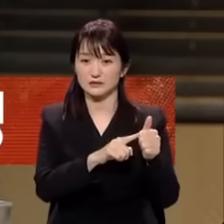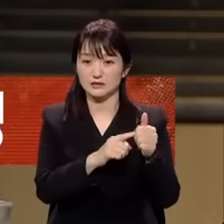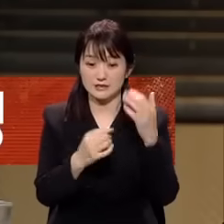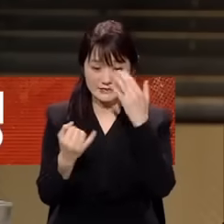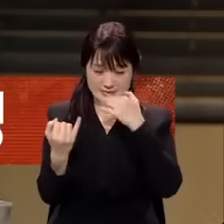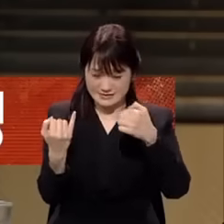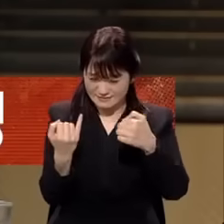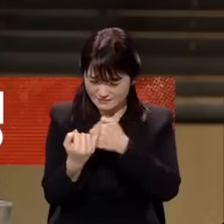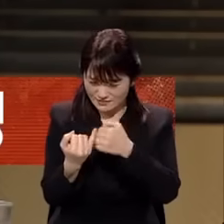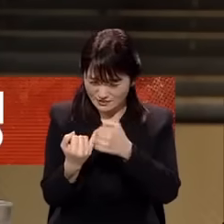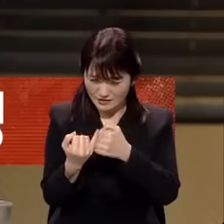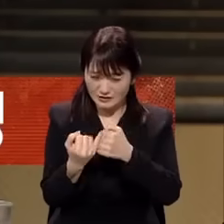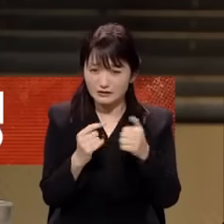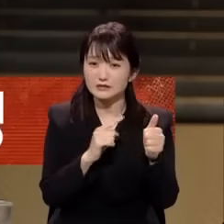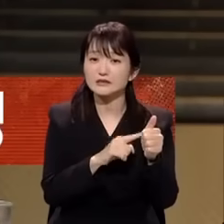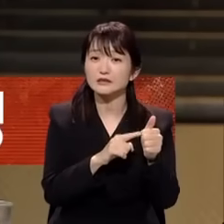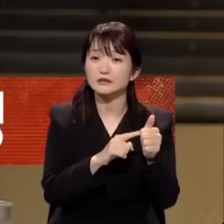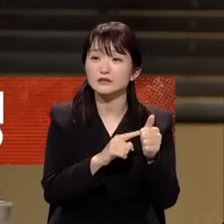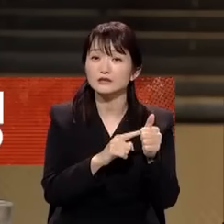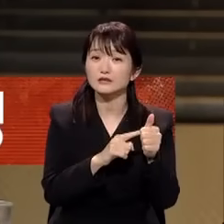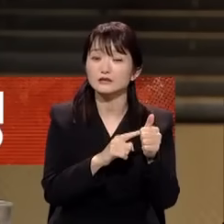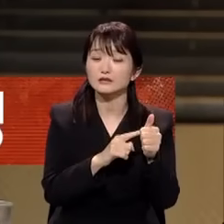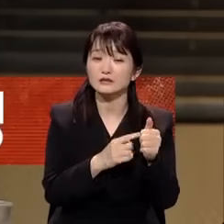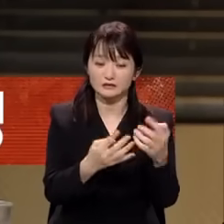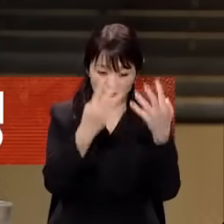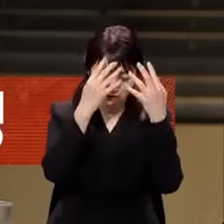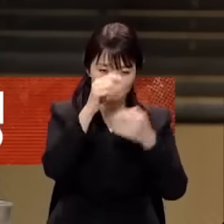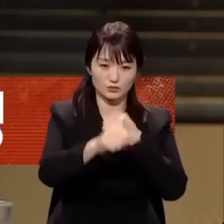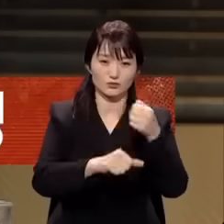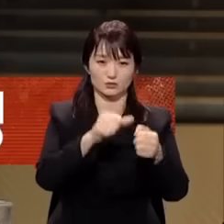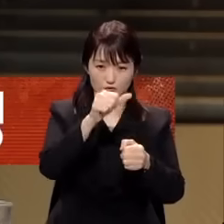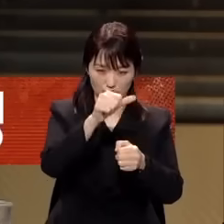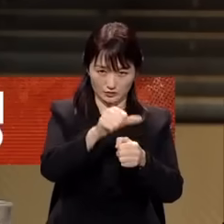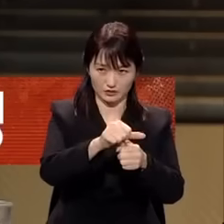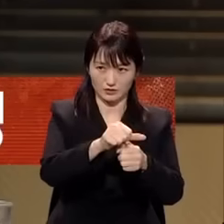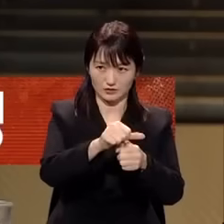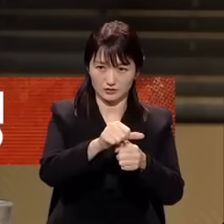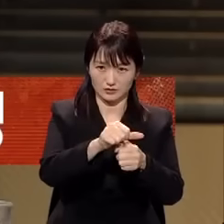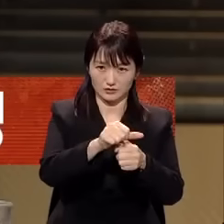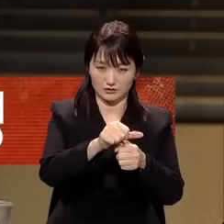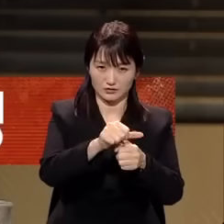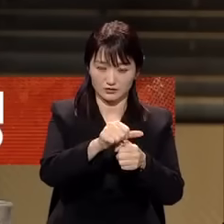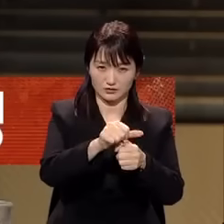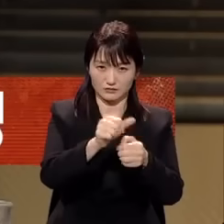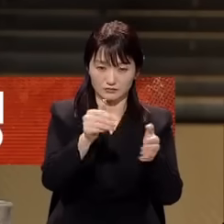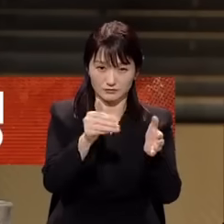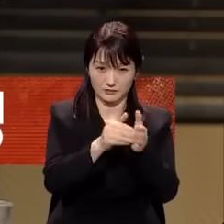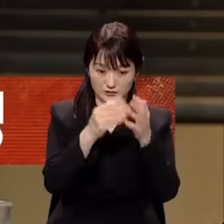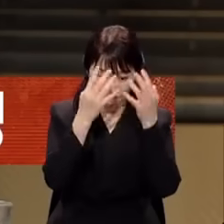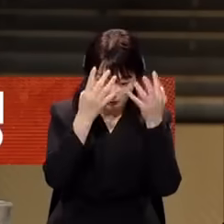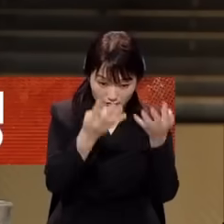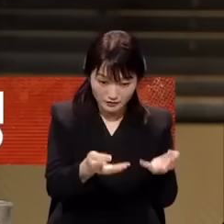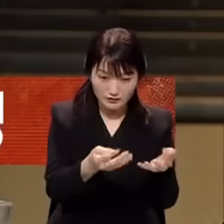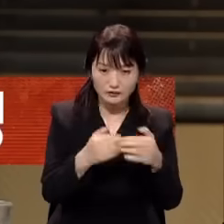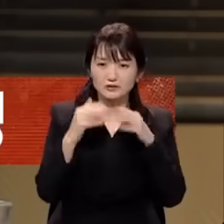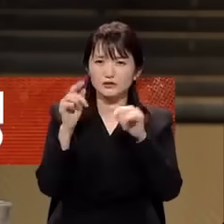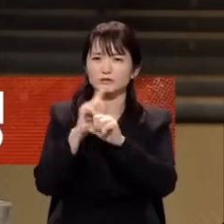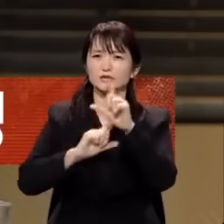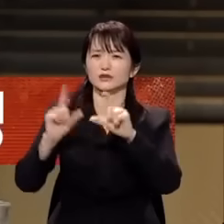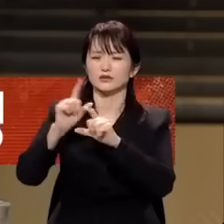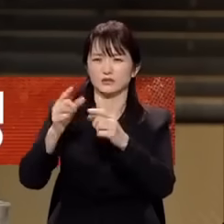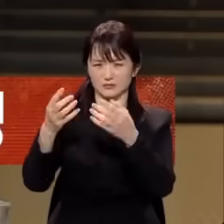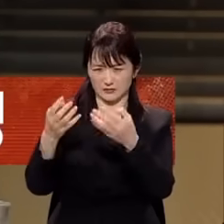이유만으로 5년 늘 채우고 이게 만약에 성인이라면 이거보다 훨씬 중하게 처벌 받겠죠이 맞는지에 대해서 과연 정의에 맞는지에